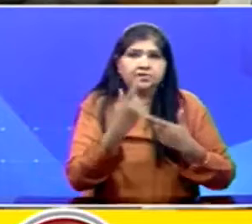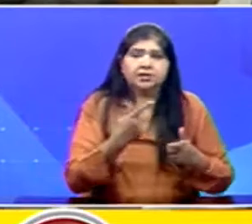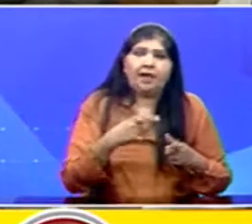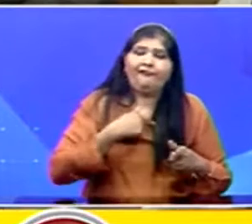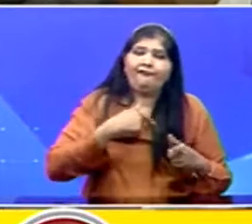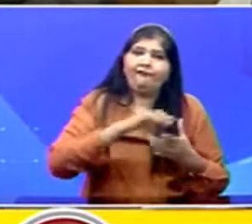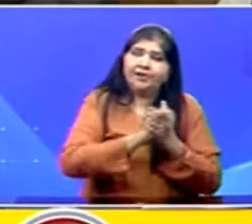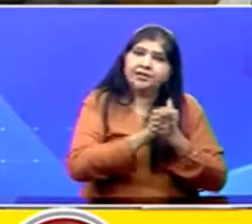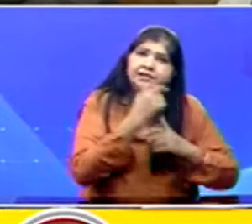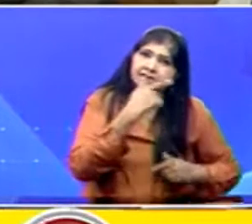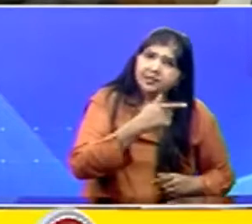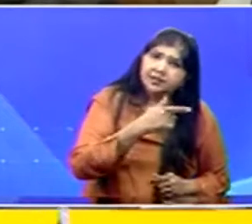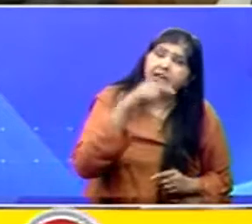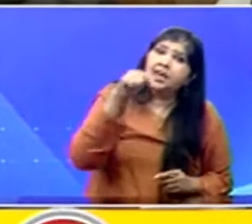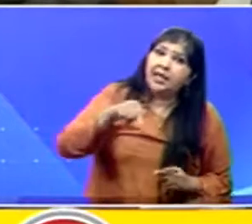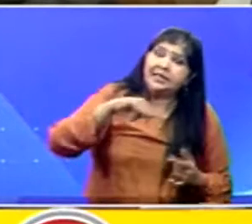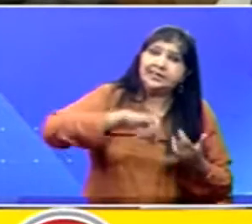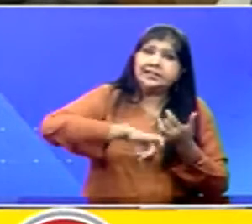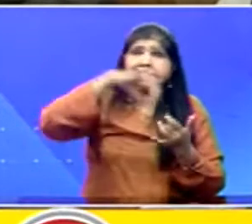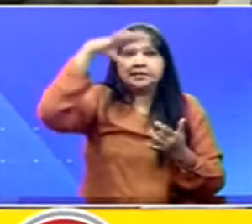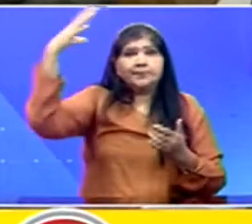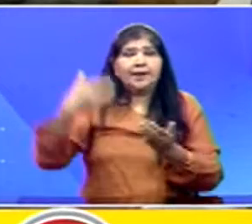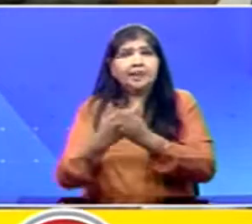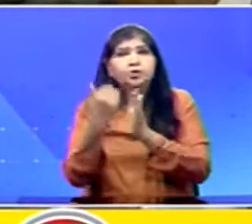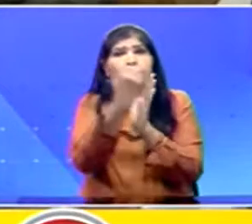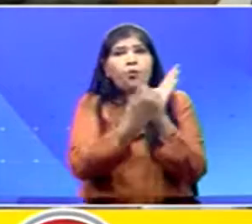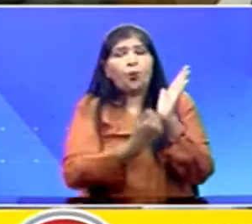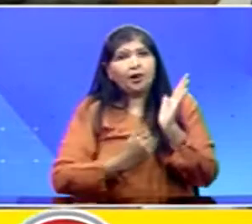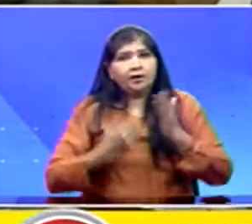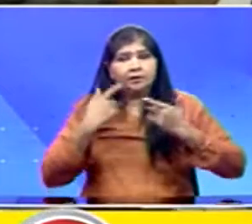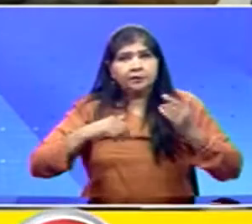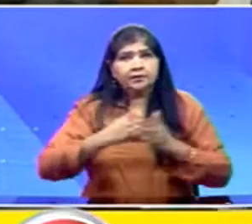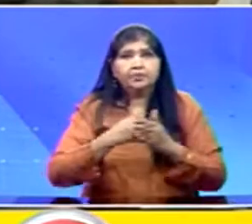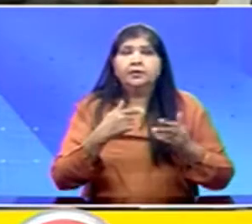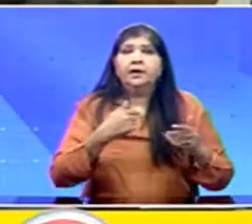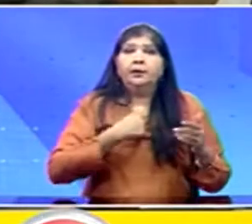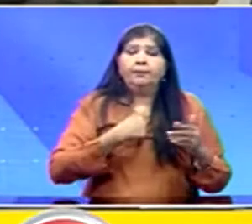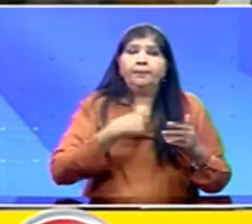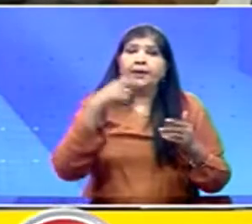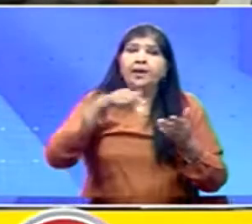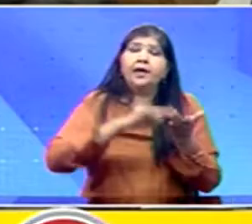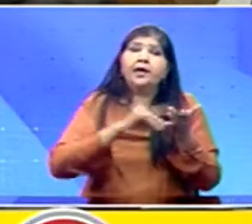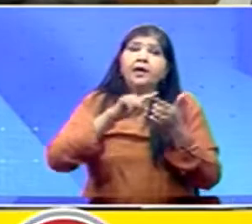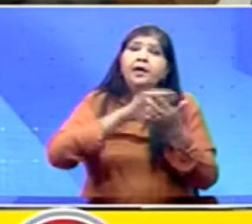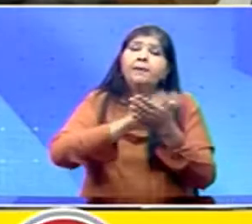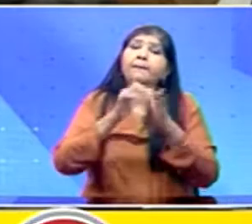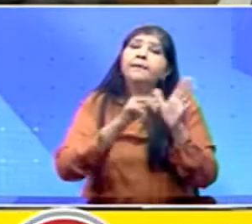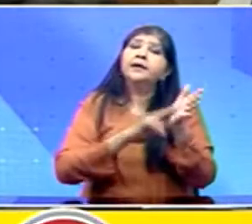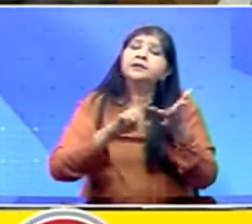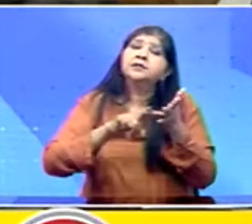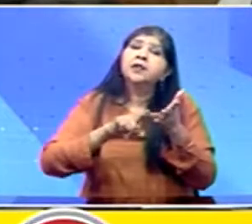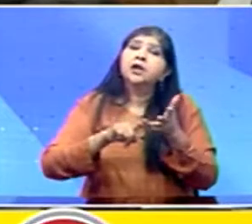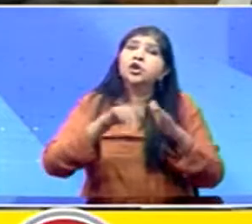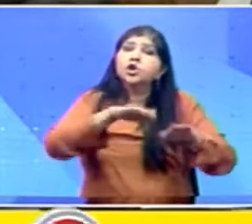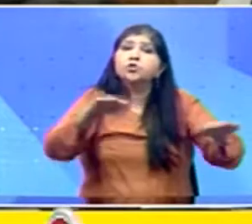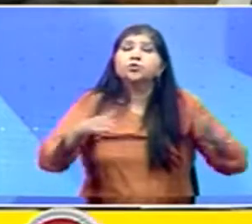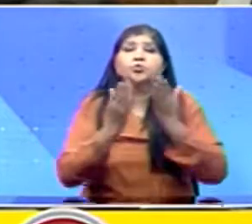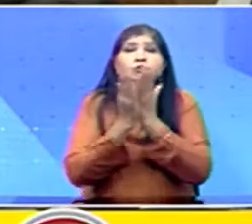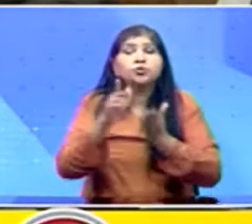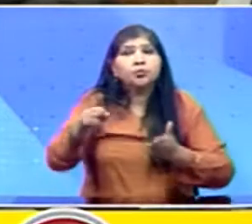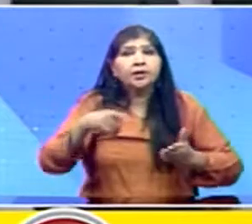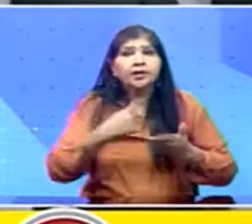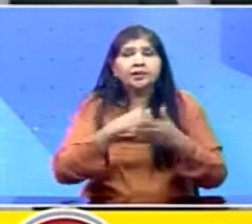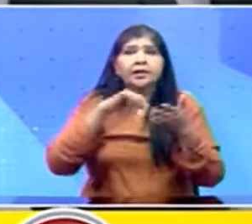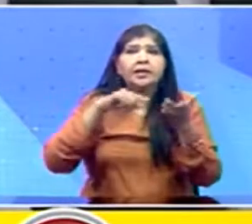साथियों इन स्पेस के कारकम में मैं मैंसाना की स्कूल स्टूडेंट बेटी